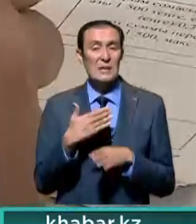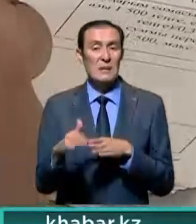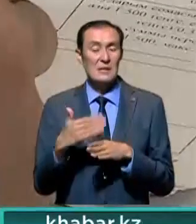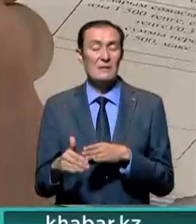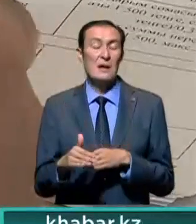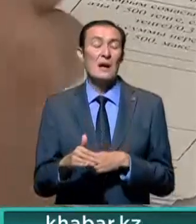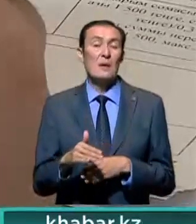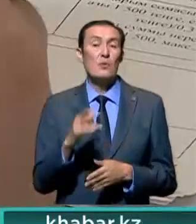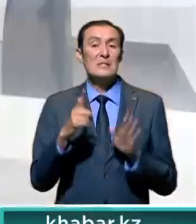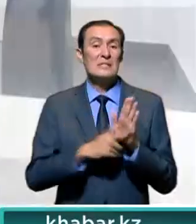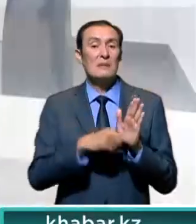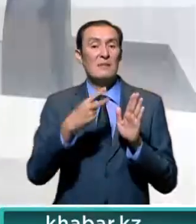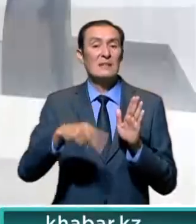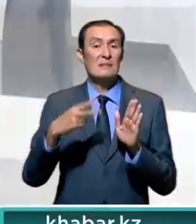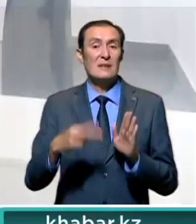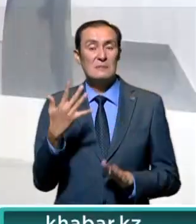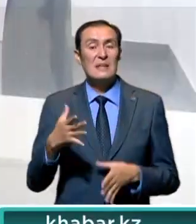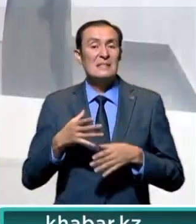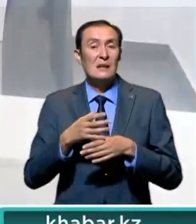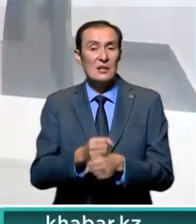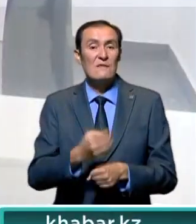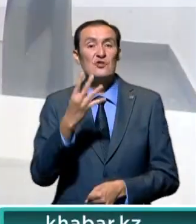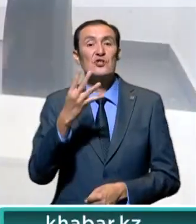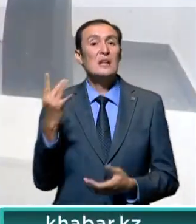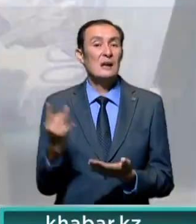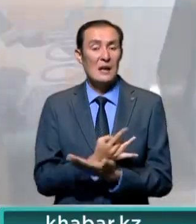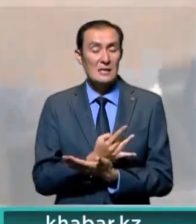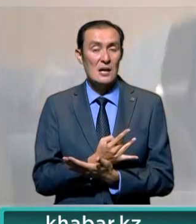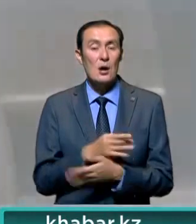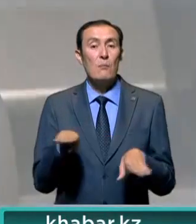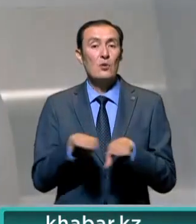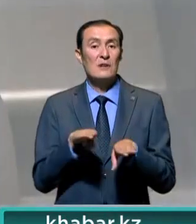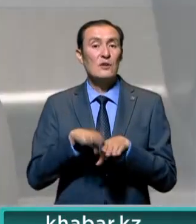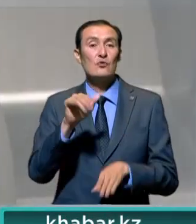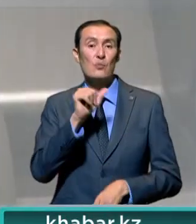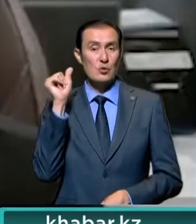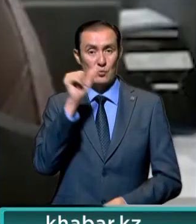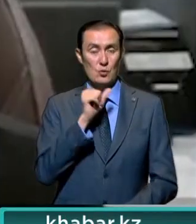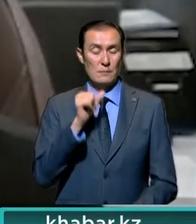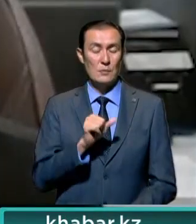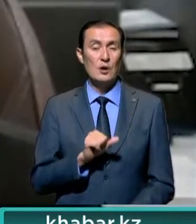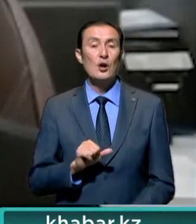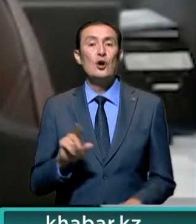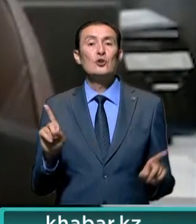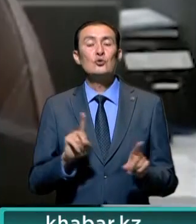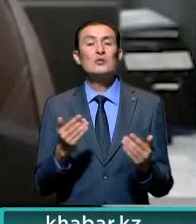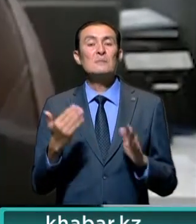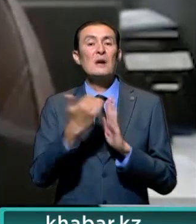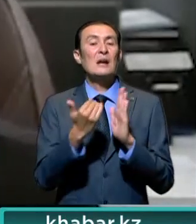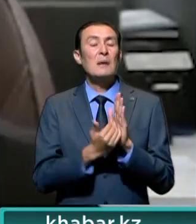ипотечное кредитование по 7-20-25 сократилось в 4 раза по сравнению с прошлым годом. Что с